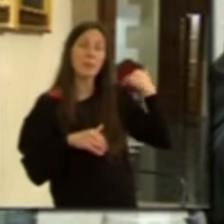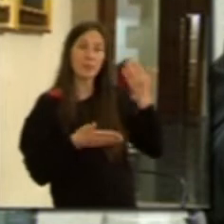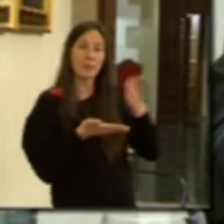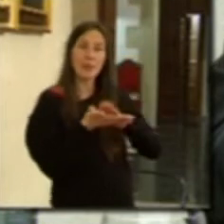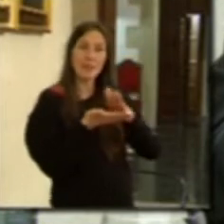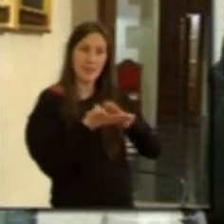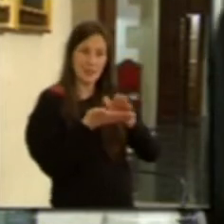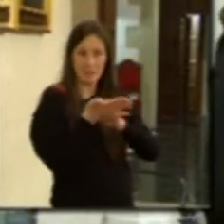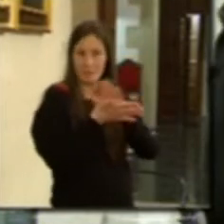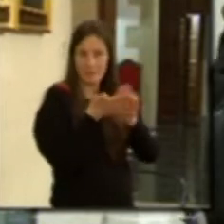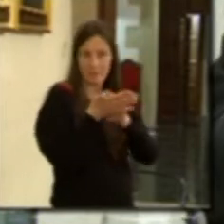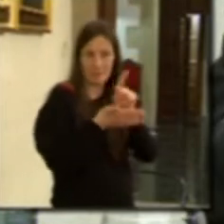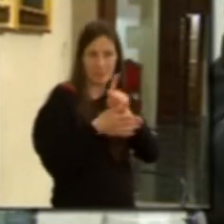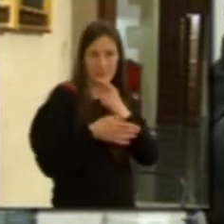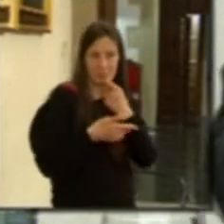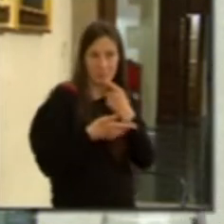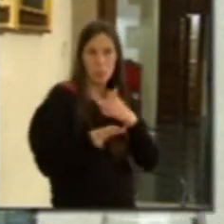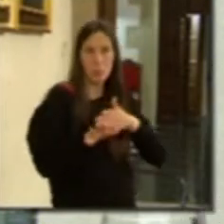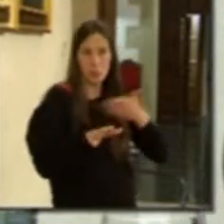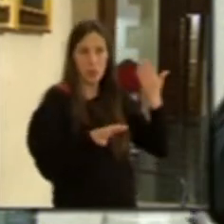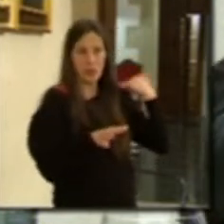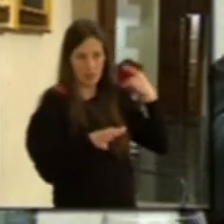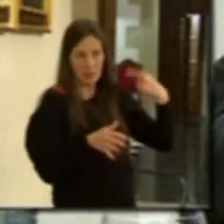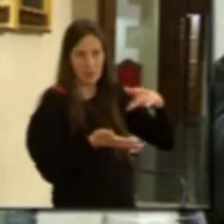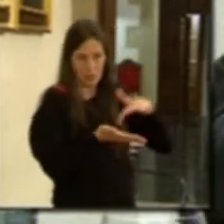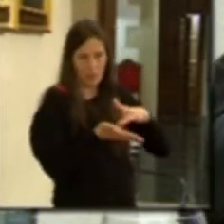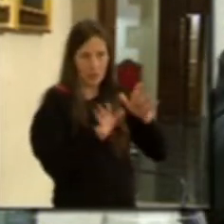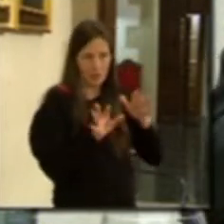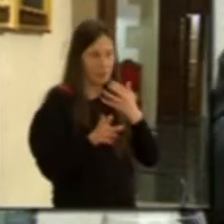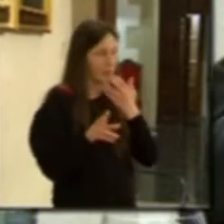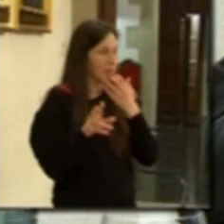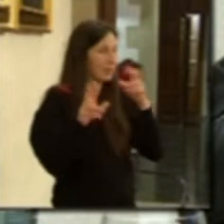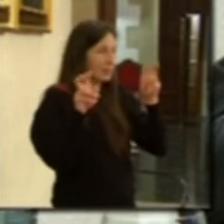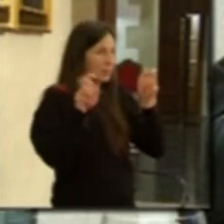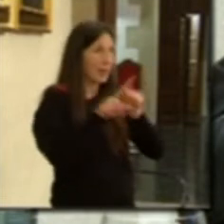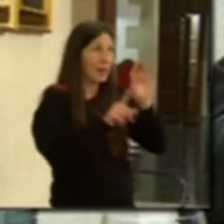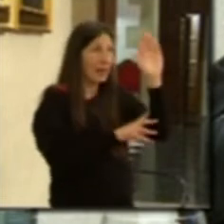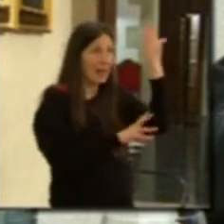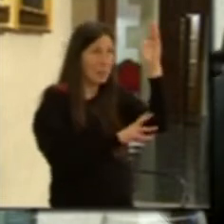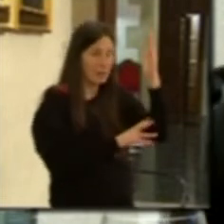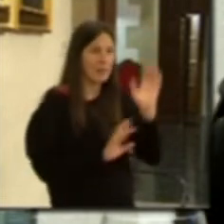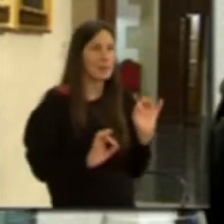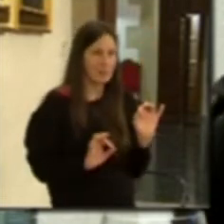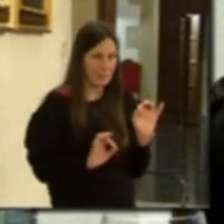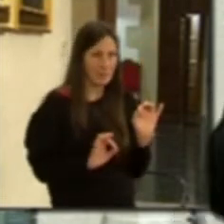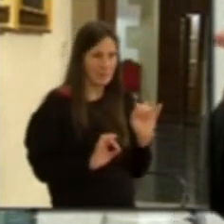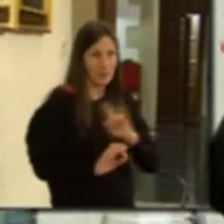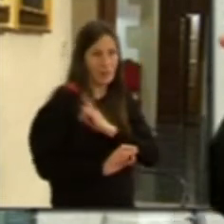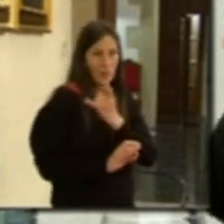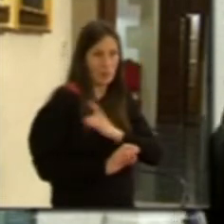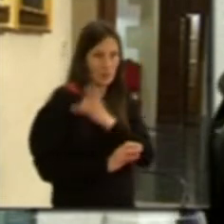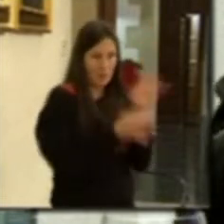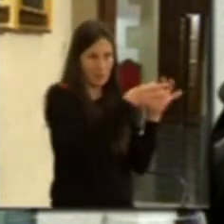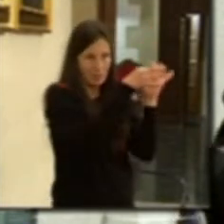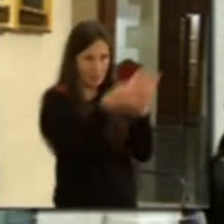parlem gaire, i dius, no, és que això deu haver passat, i és un tema que hem de tornar a reprendre, el canvi climàtic, perquè hi és, ja ho sabem que hi